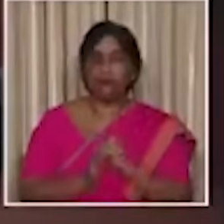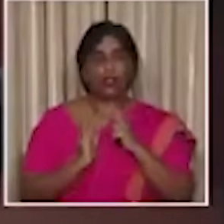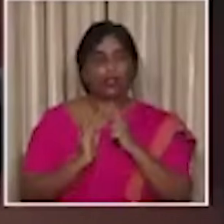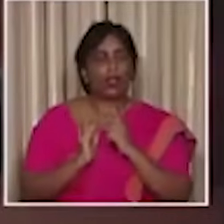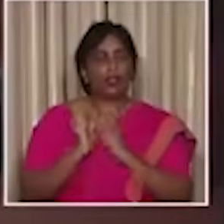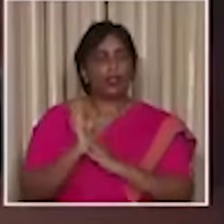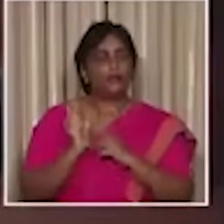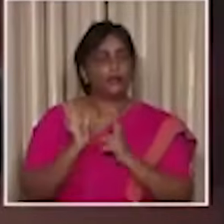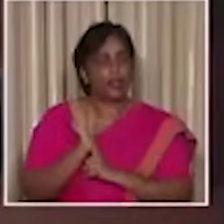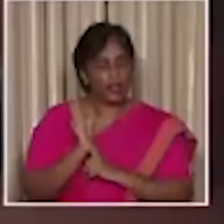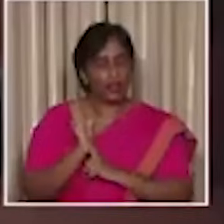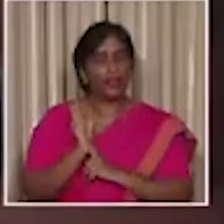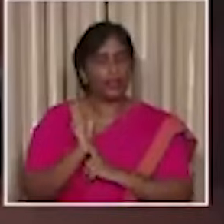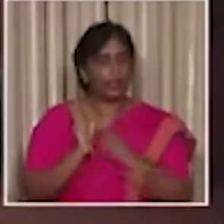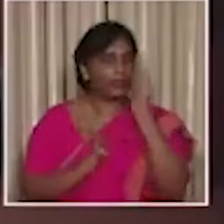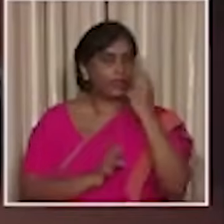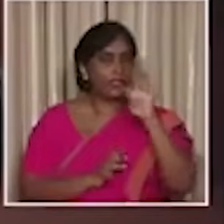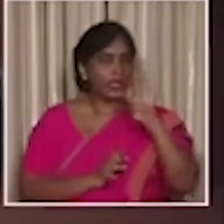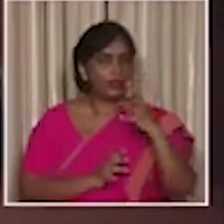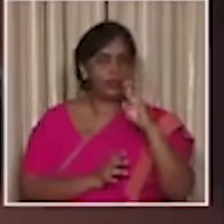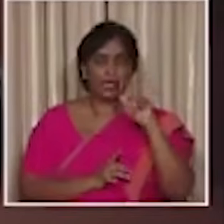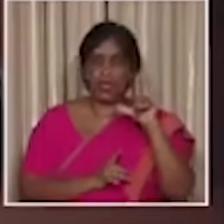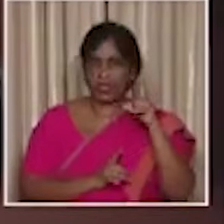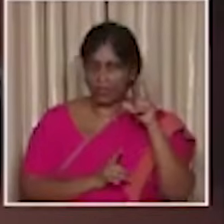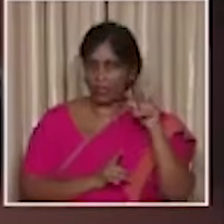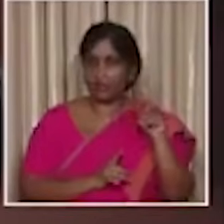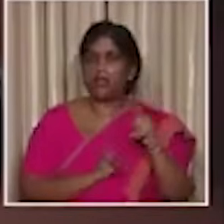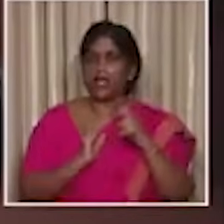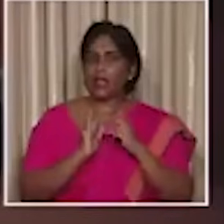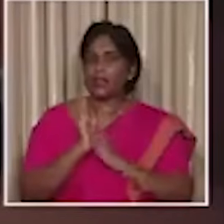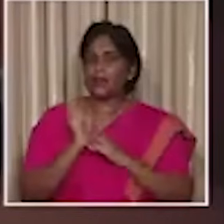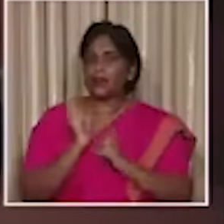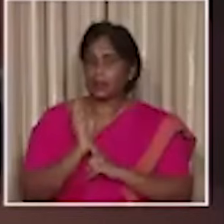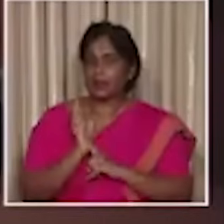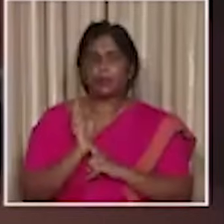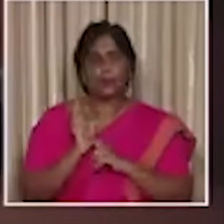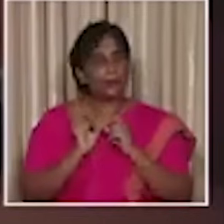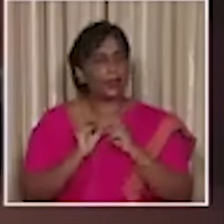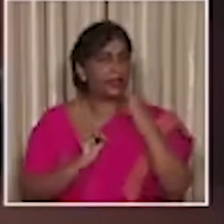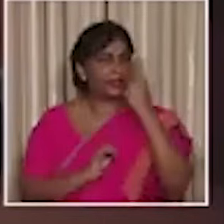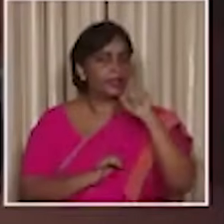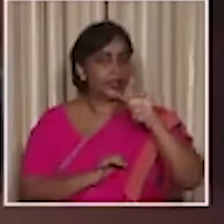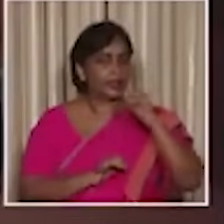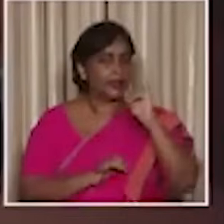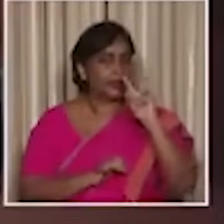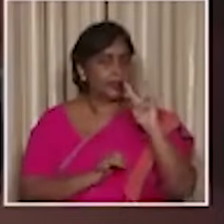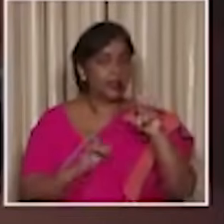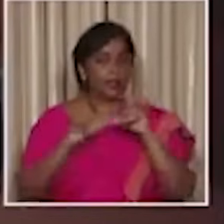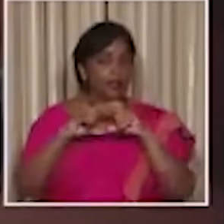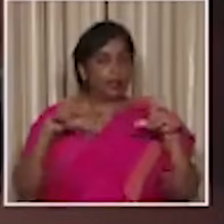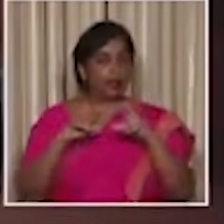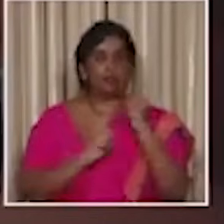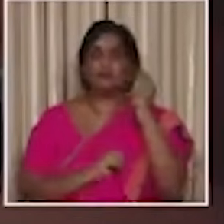A eddi deda sahar si hatta wasa, IML arila B eddi egda sahar si hatta deka darana, balapatran nikut kerati